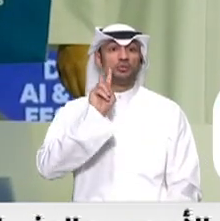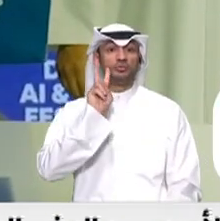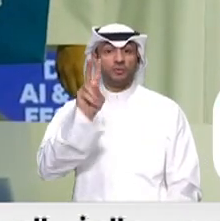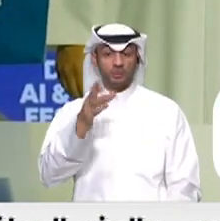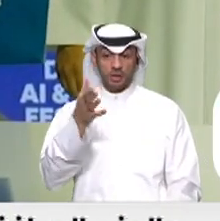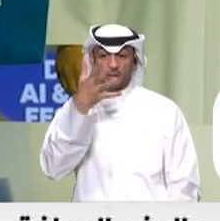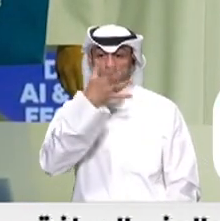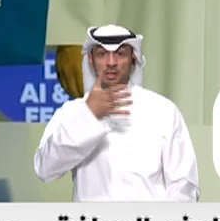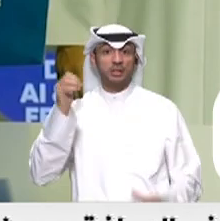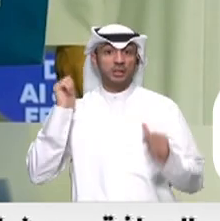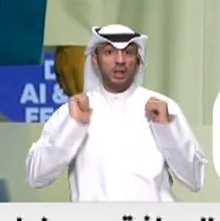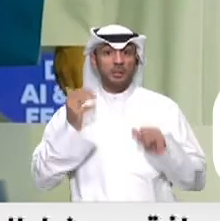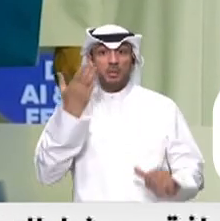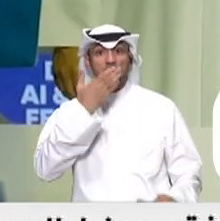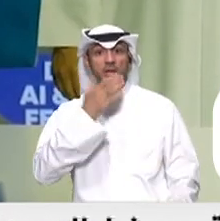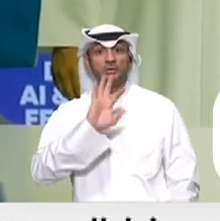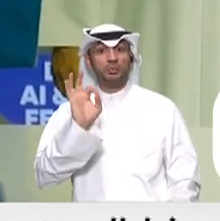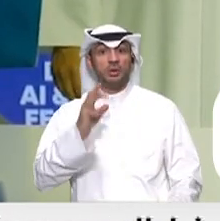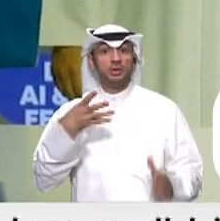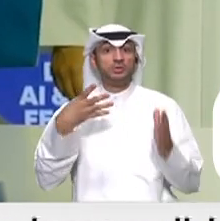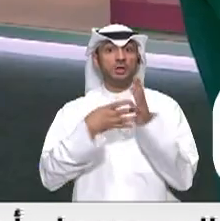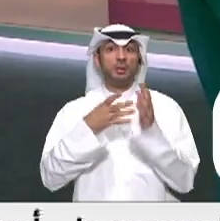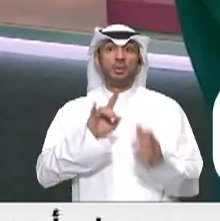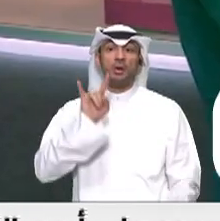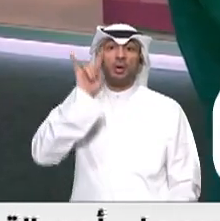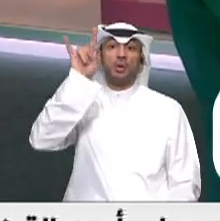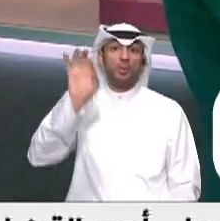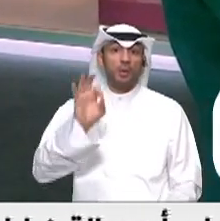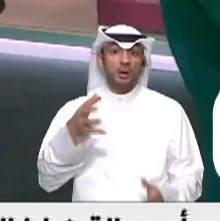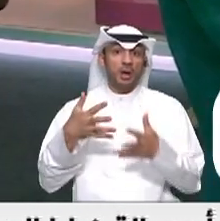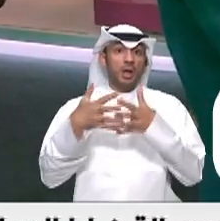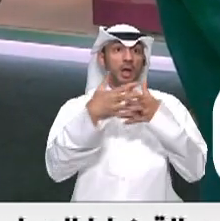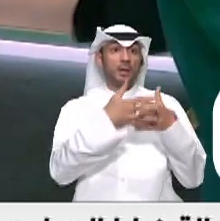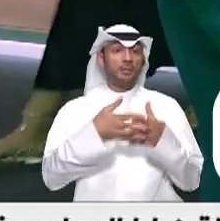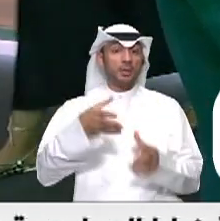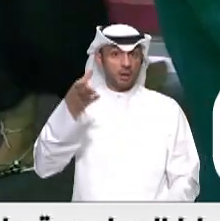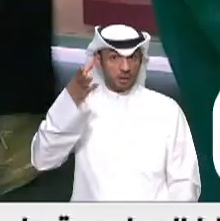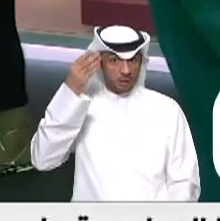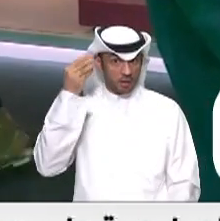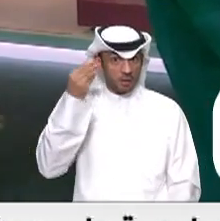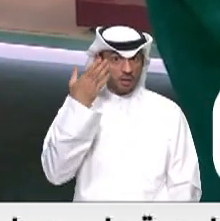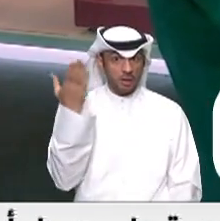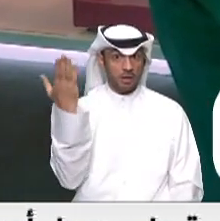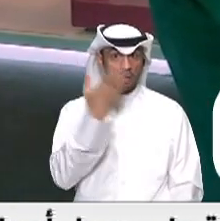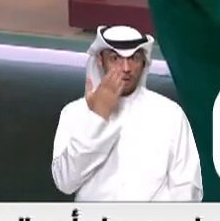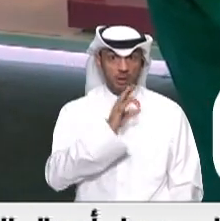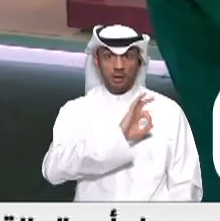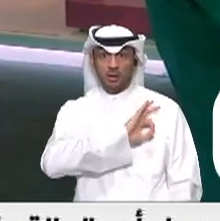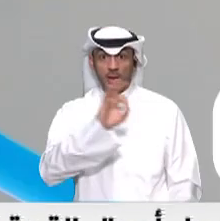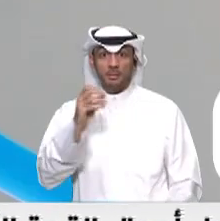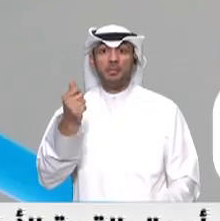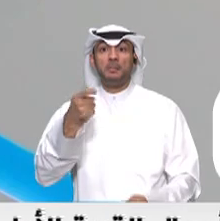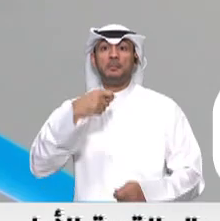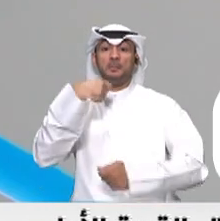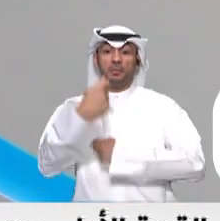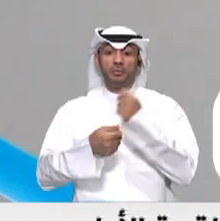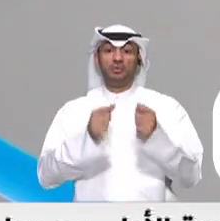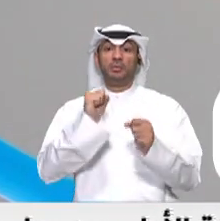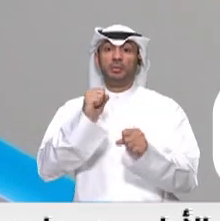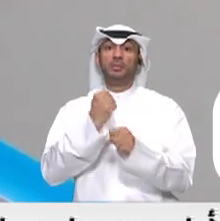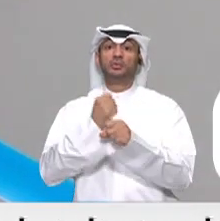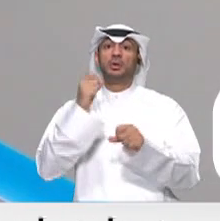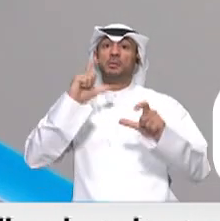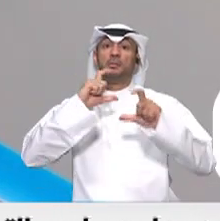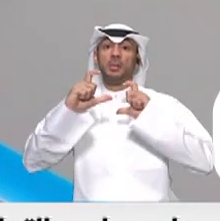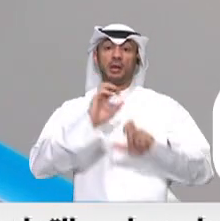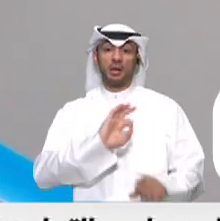الطلبة الكويتيين الدارسين في المملكة المتحدة من اكتساب الخبرات العملية في القطاع المصرفي. احنا بفضل الله سبحانه